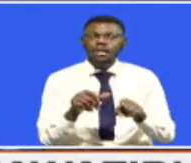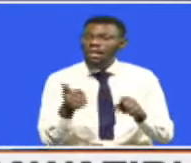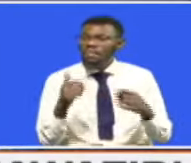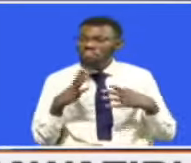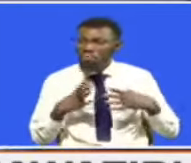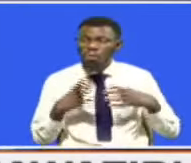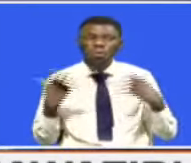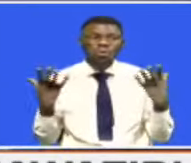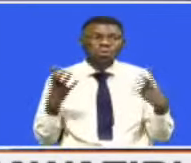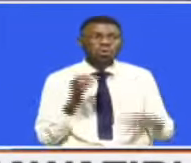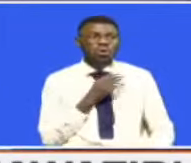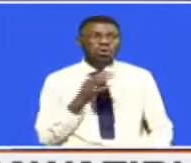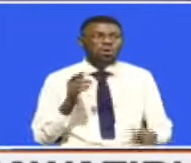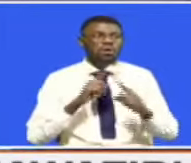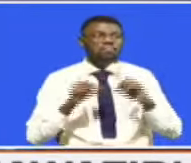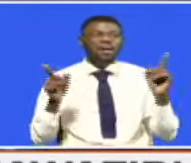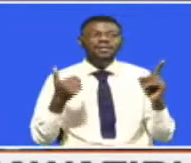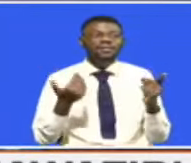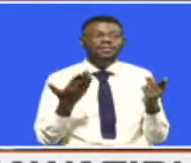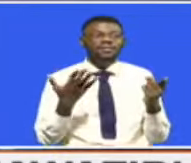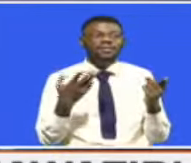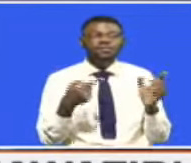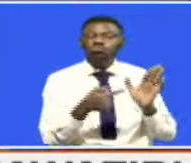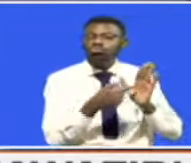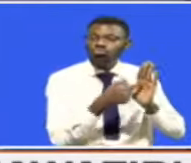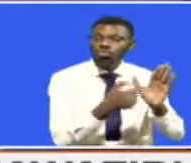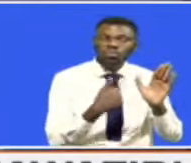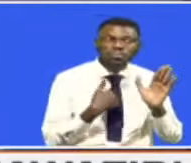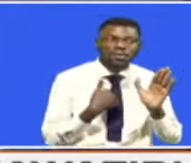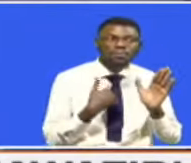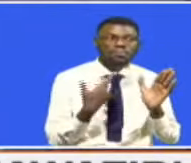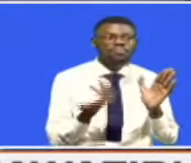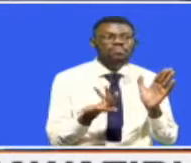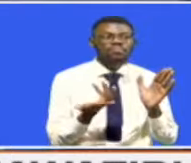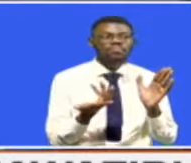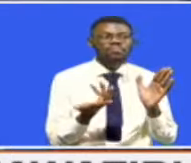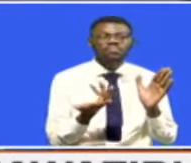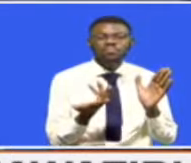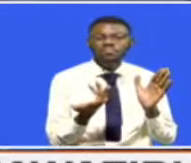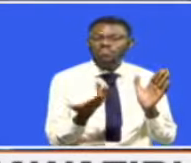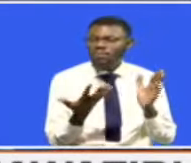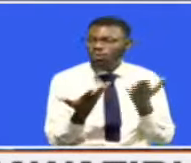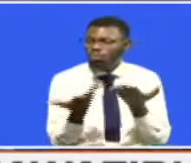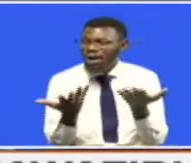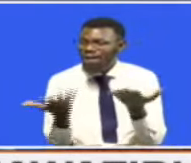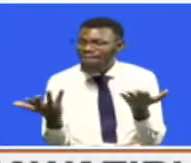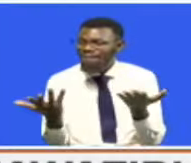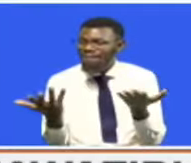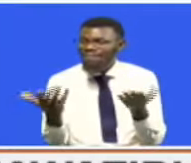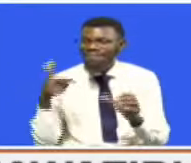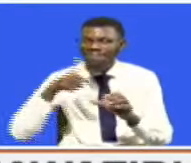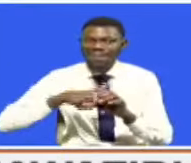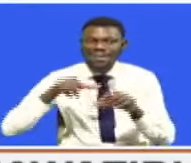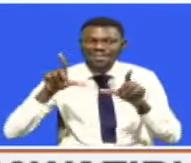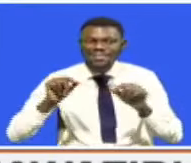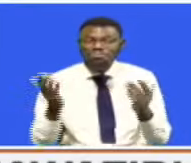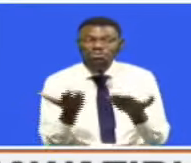kesho. Nionyeshe ngoma yako, niambie chimba mafuta hapa ndio bei iteremke.